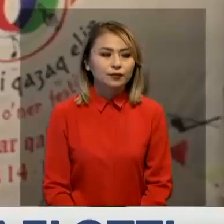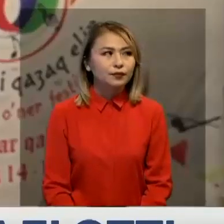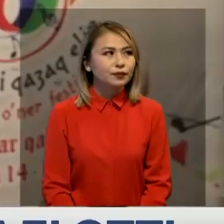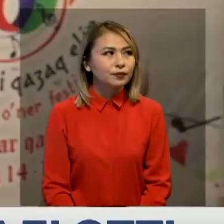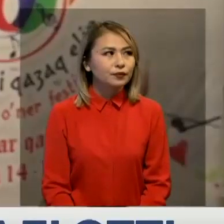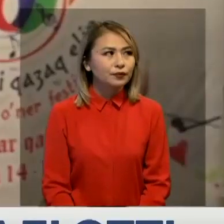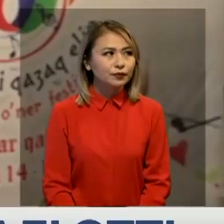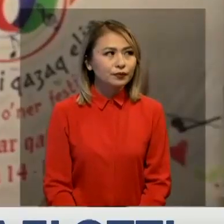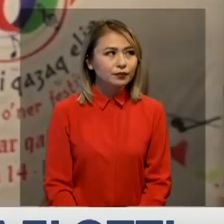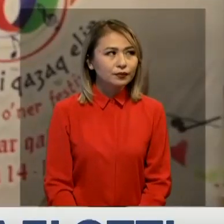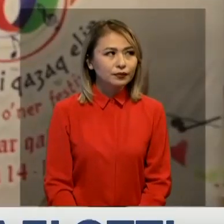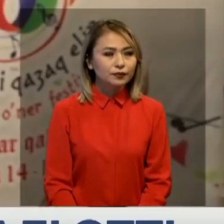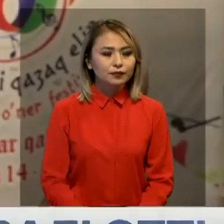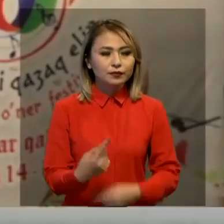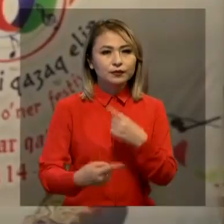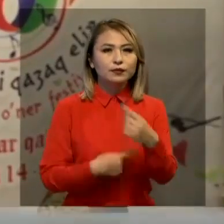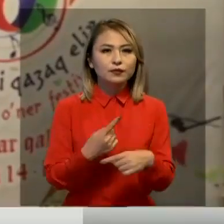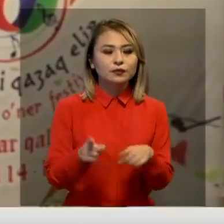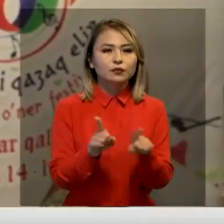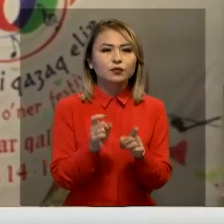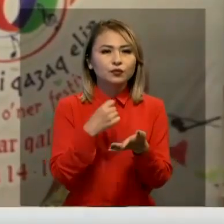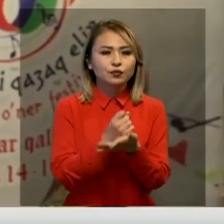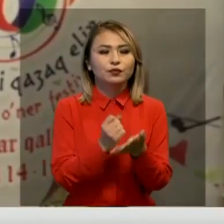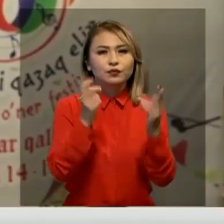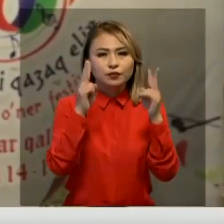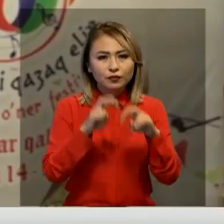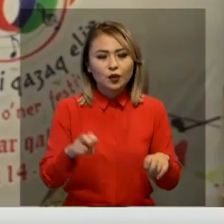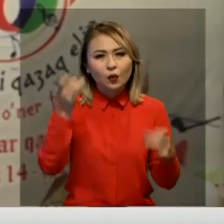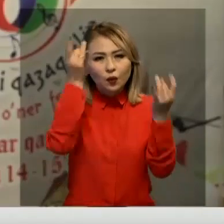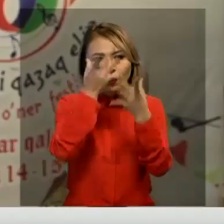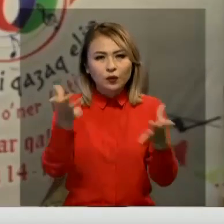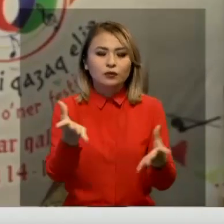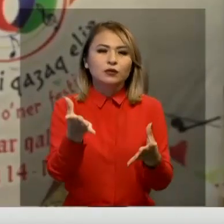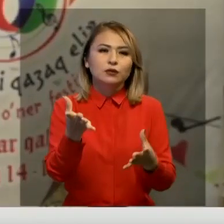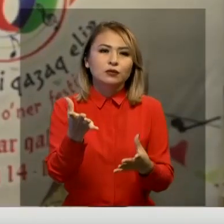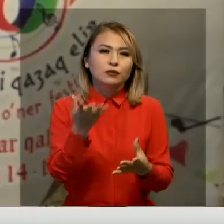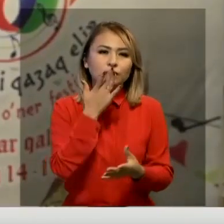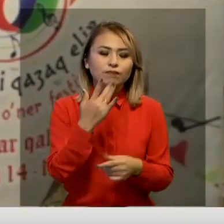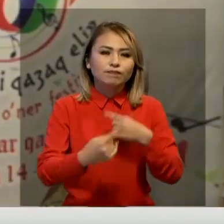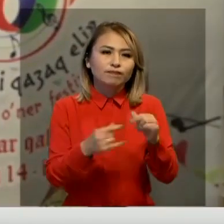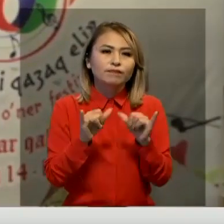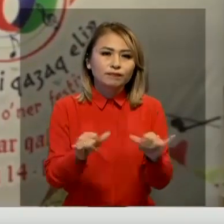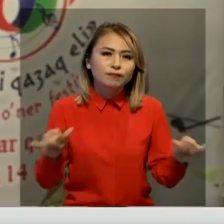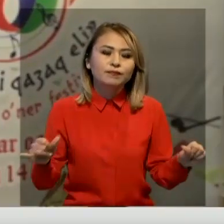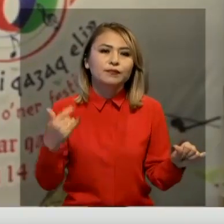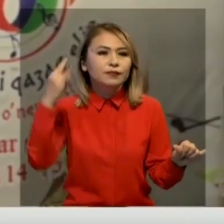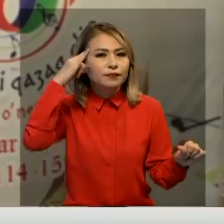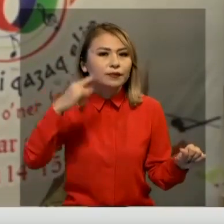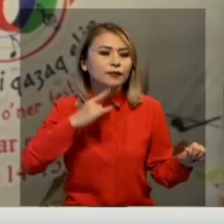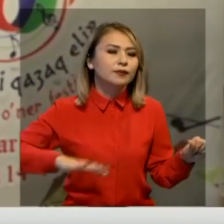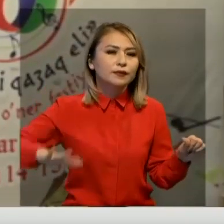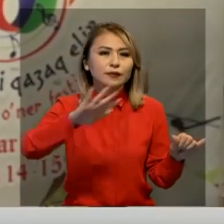Шетелде тұратын қандастардың таланттарын анықтау, олардың мәдениет, ұлттық құндылықтарын дамытуға, оларды қазақ